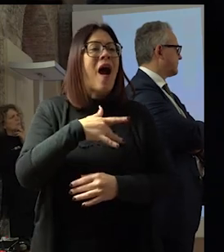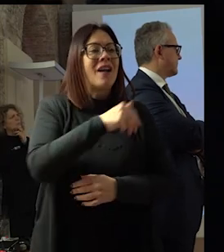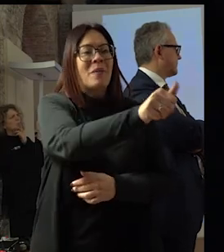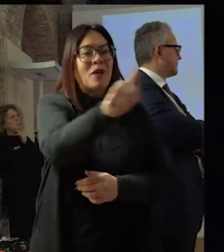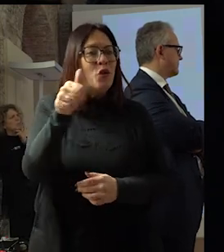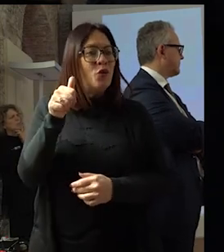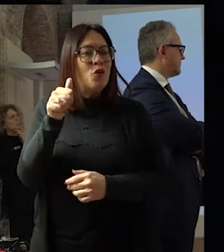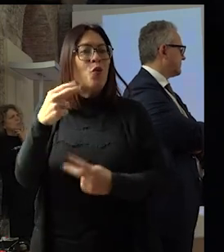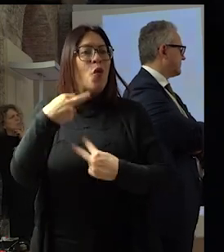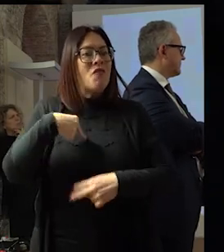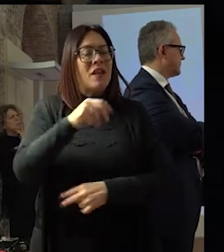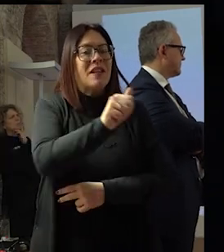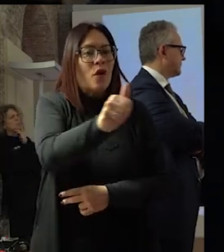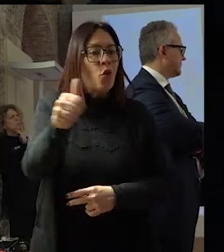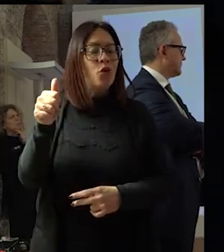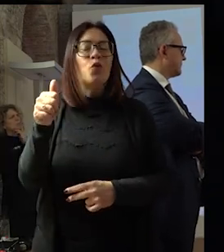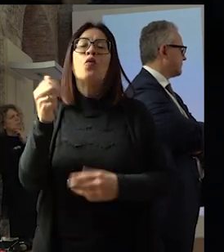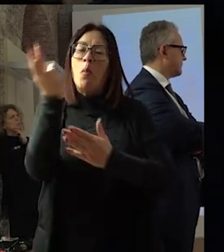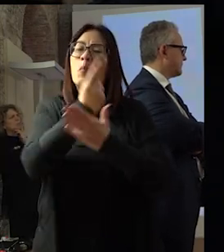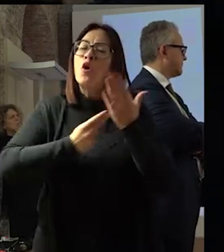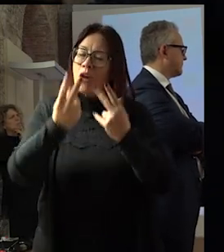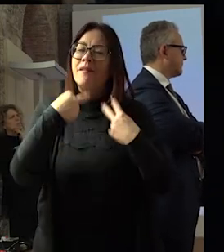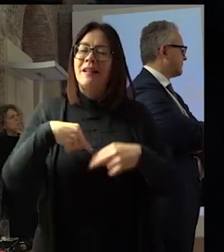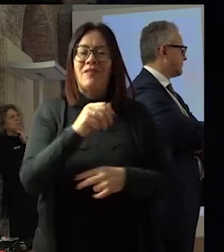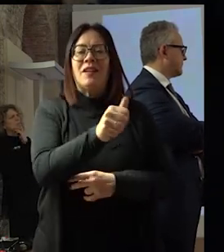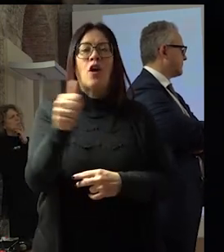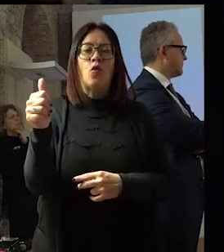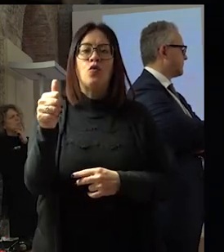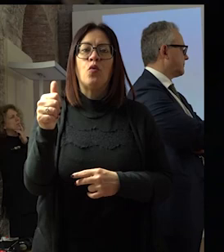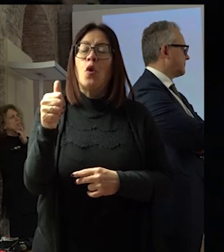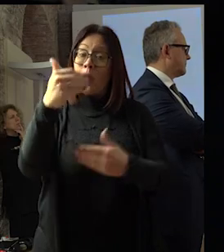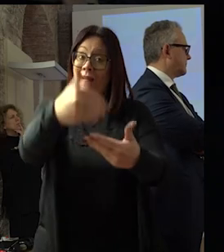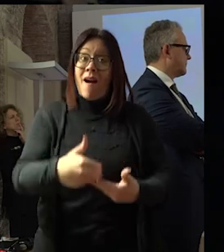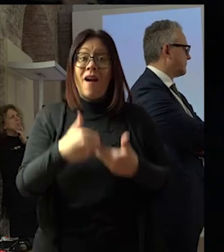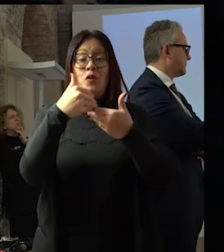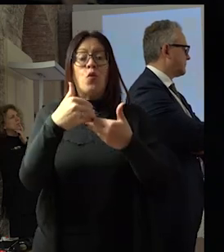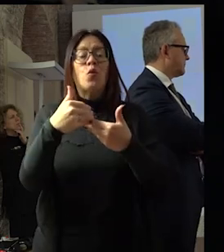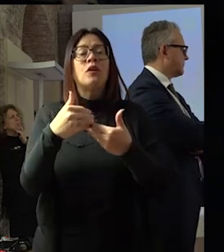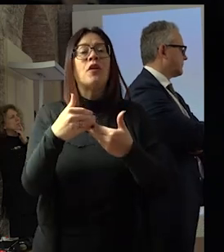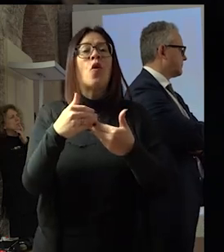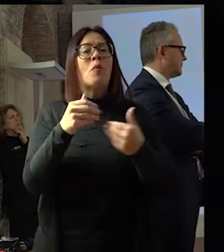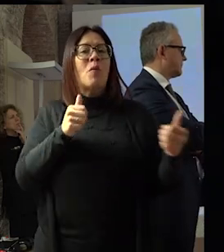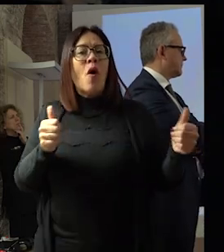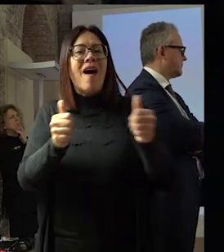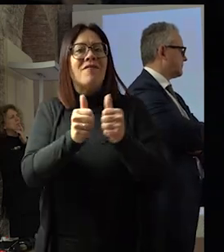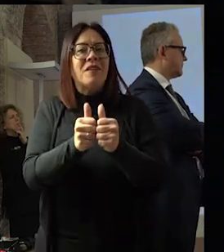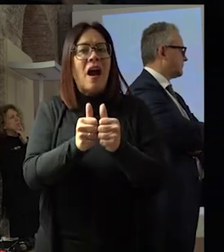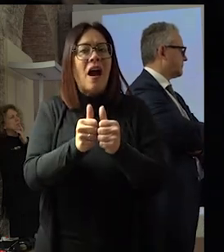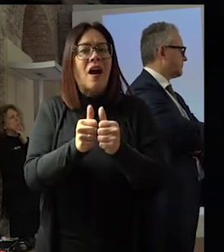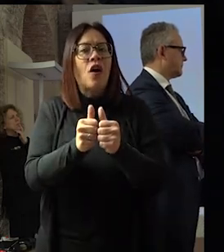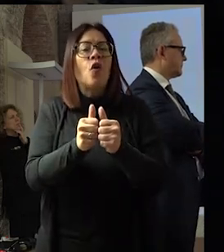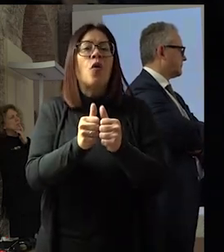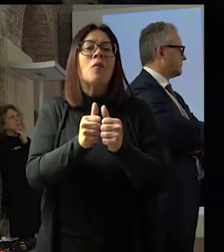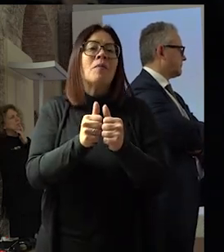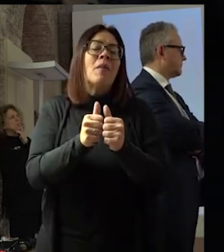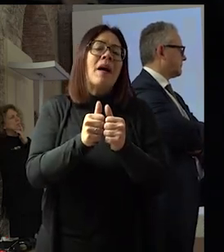vostra vita, con i vostri progetti di vita, e quindi ci aiutano a starvi a fianco e a ancora liberare di